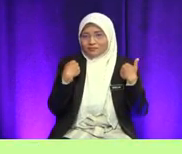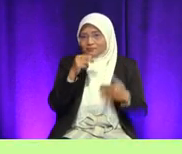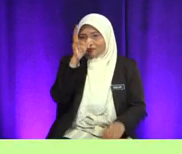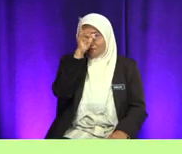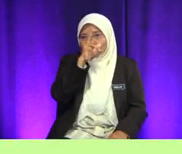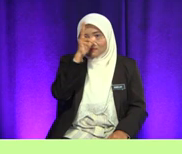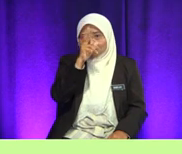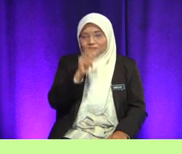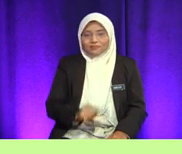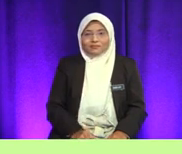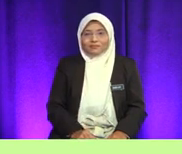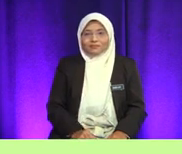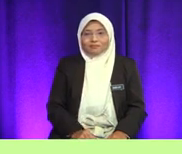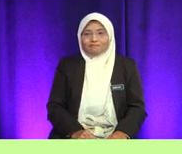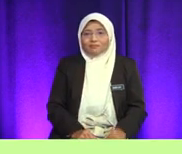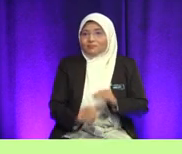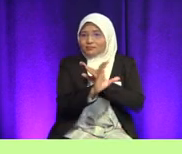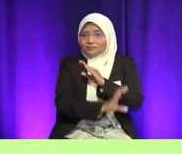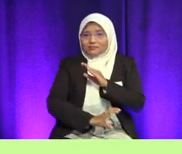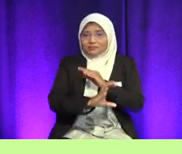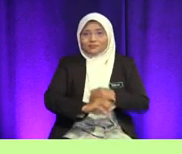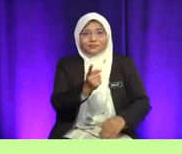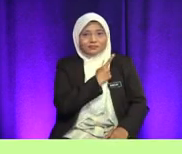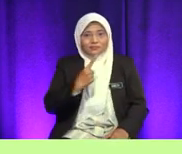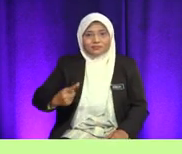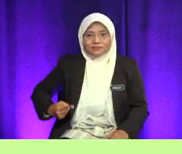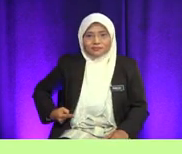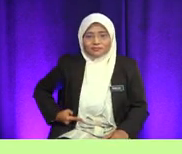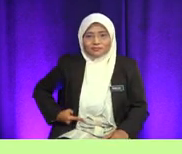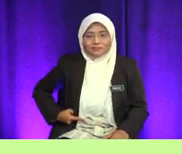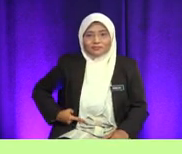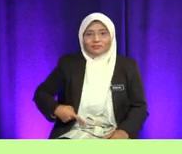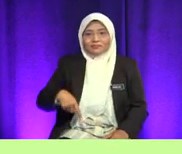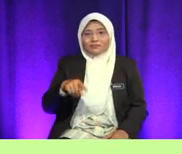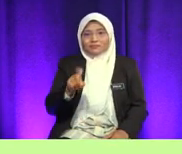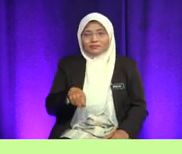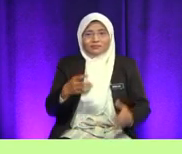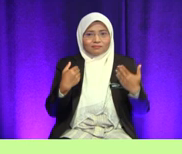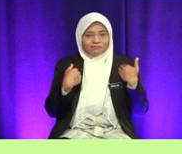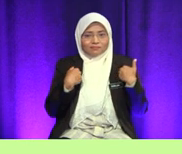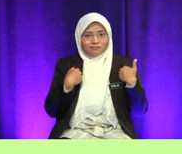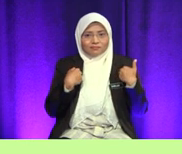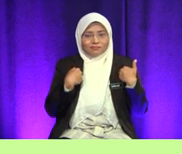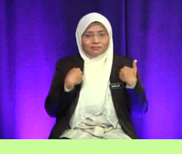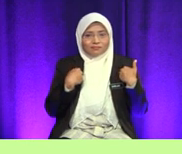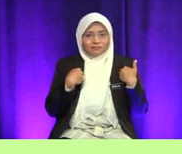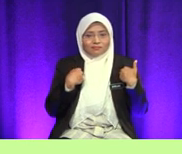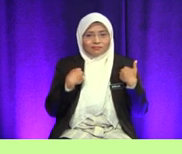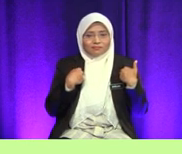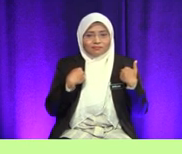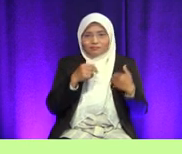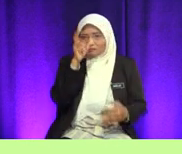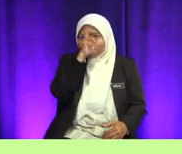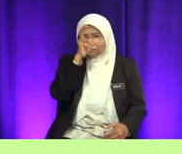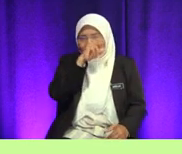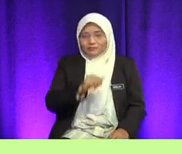sebuah negara berdaulat mesti mempunyai sistem pemerintahan negara berdaulat